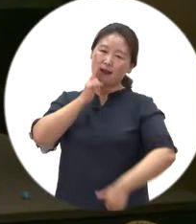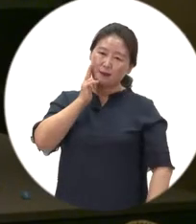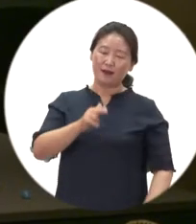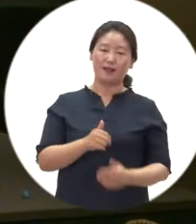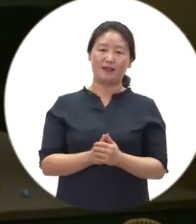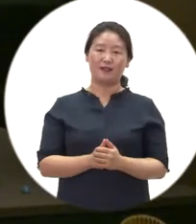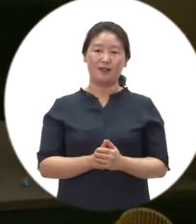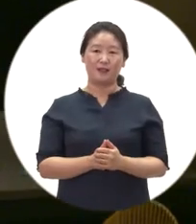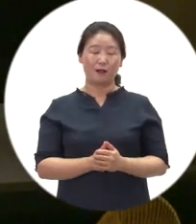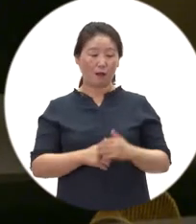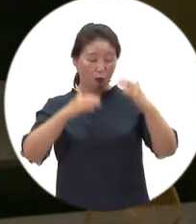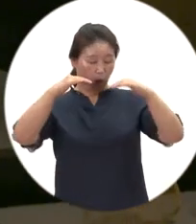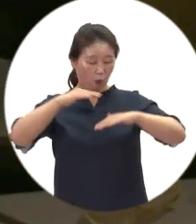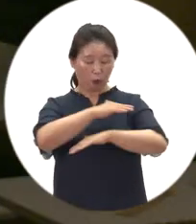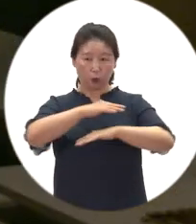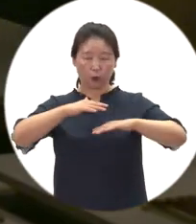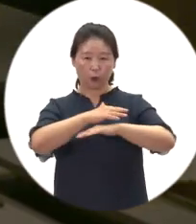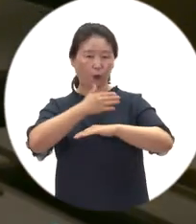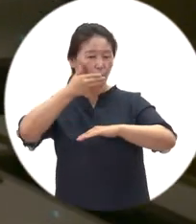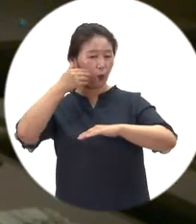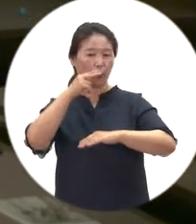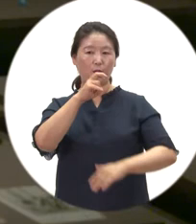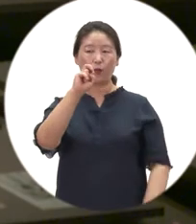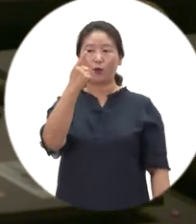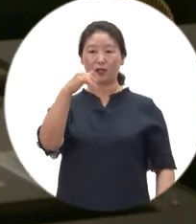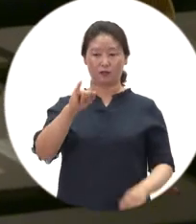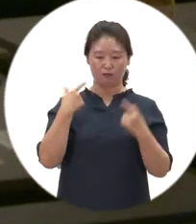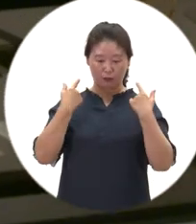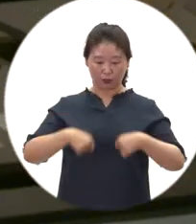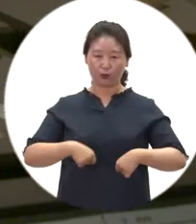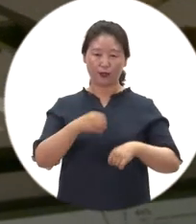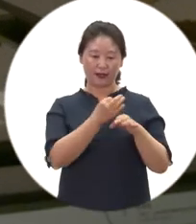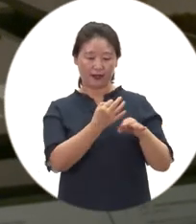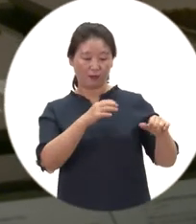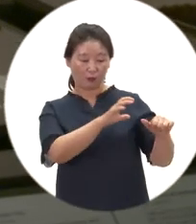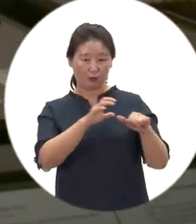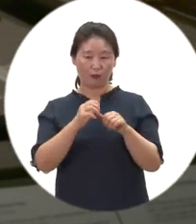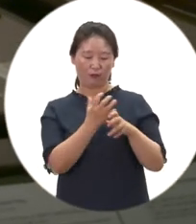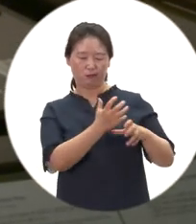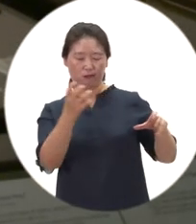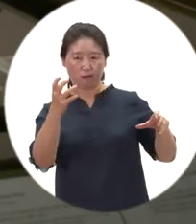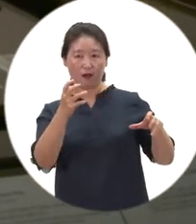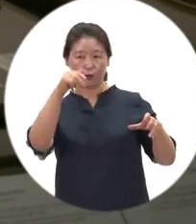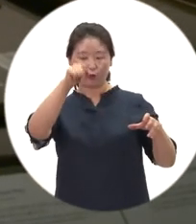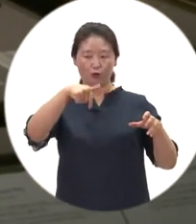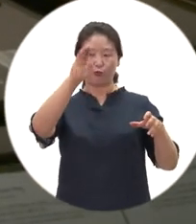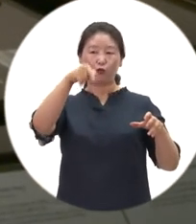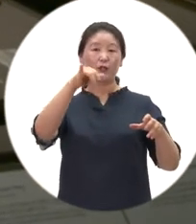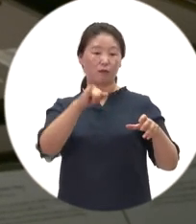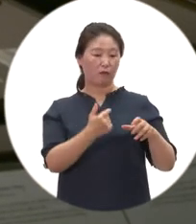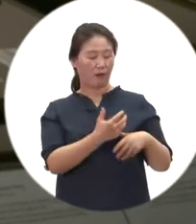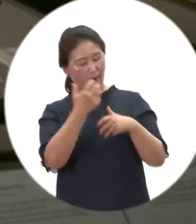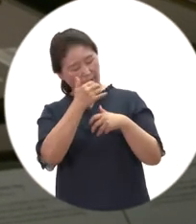더운 여름을 이기기 위해 통풍이 잘 되는 모시옷을 입거나 대나무나 완골로 만들어 차가운 감촉을 지닌 죽부인을